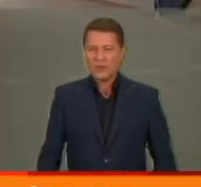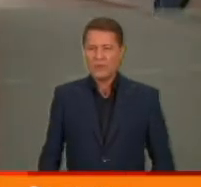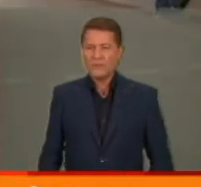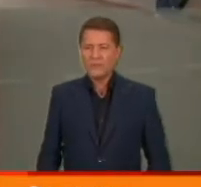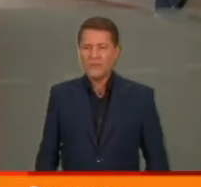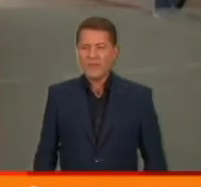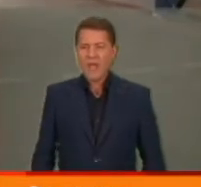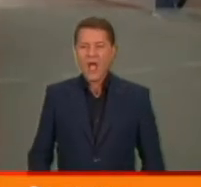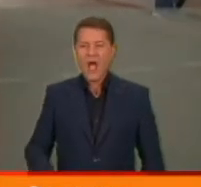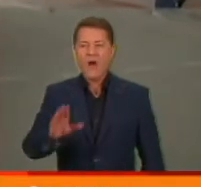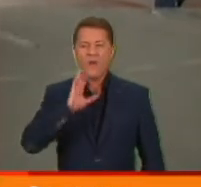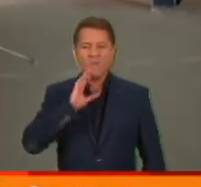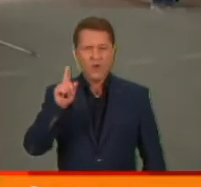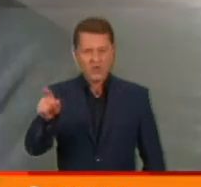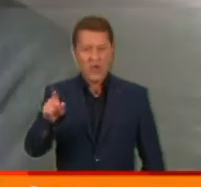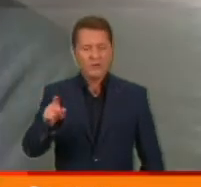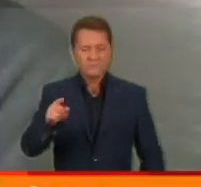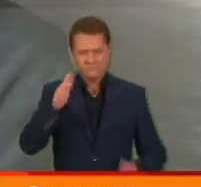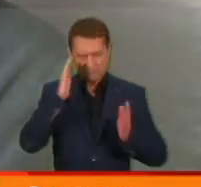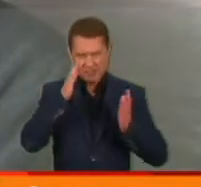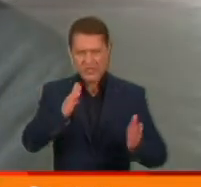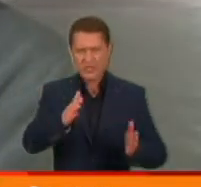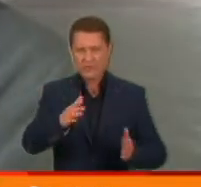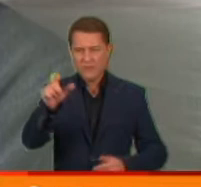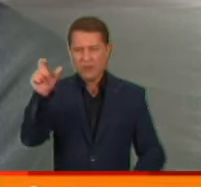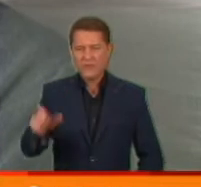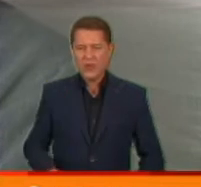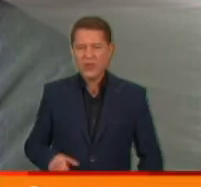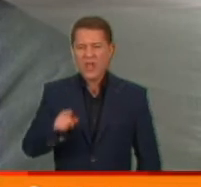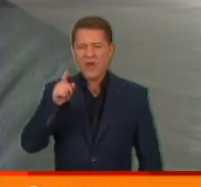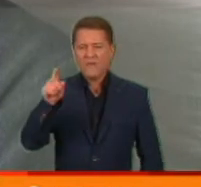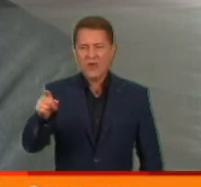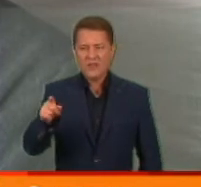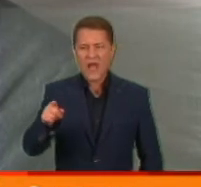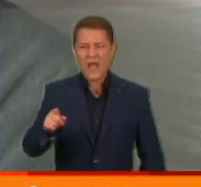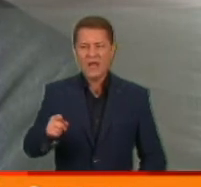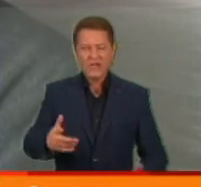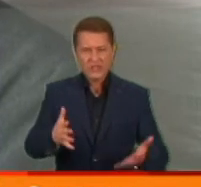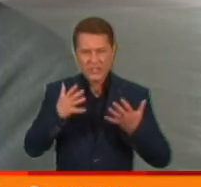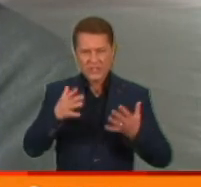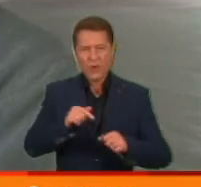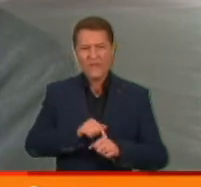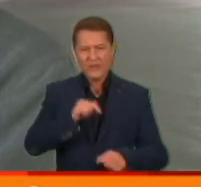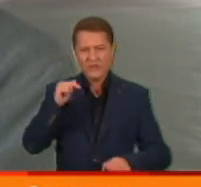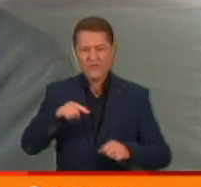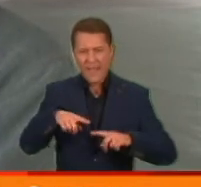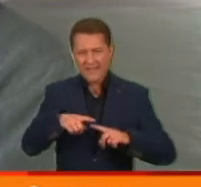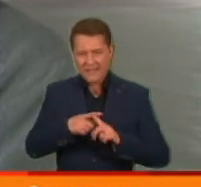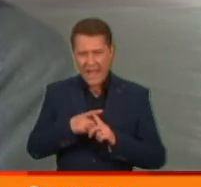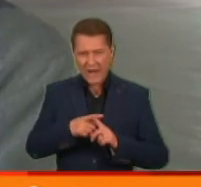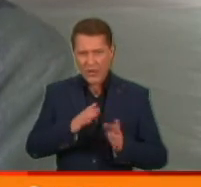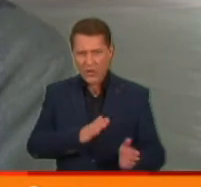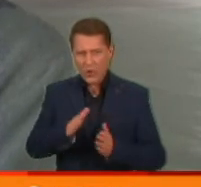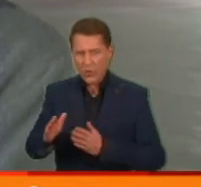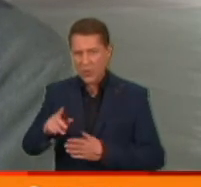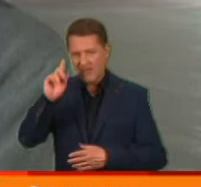Вона цілеспрямована людина. Вона насправді чітко відчуває техніку, вона знає, що